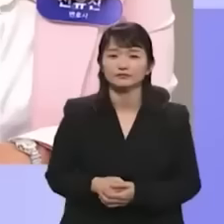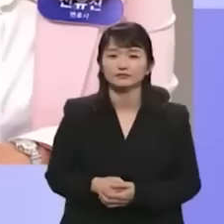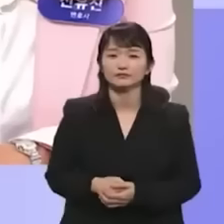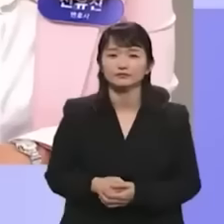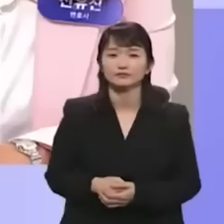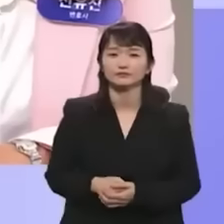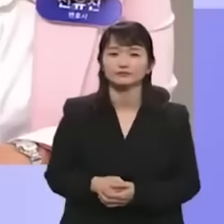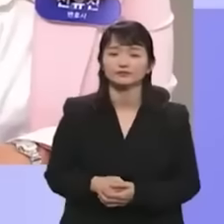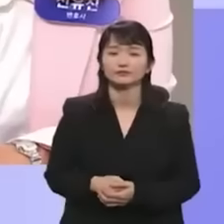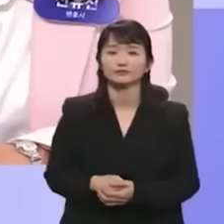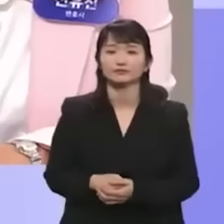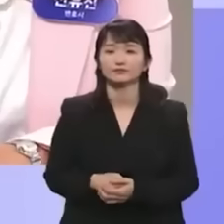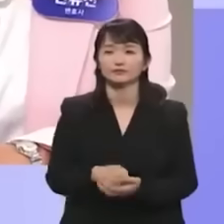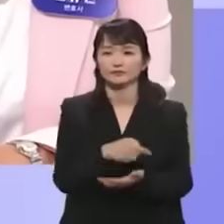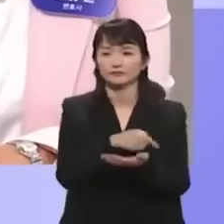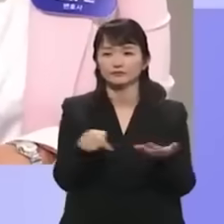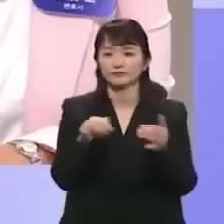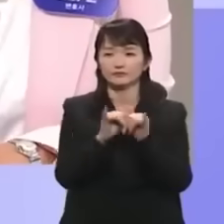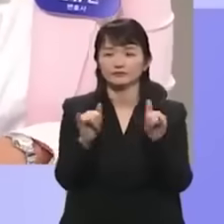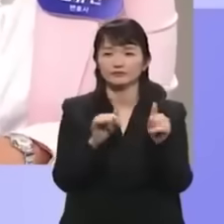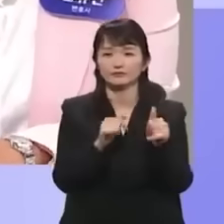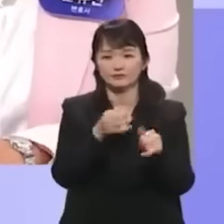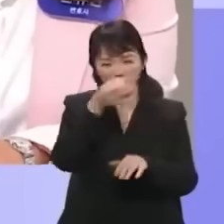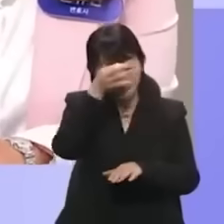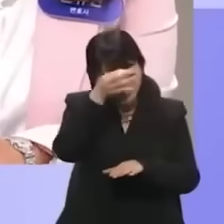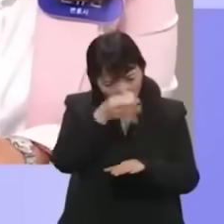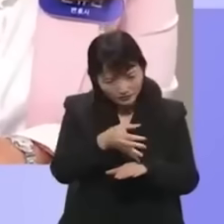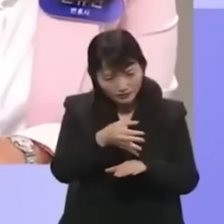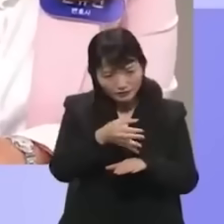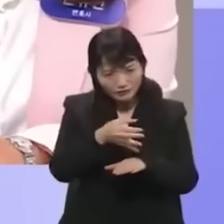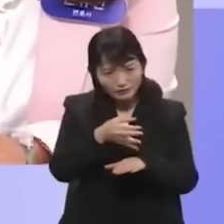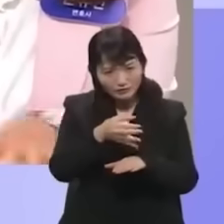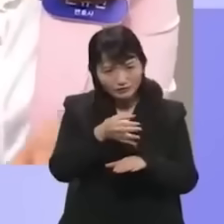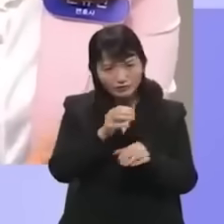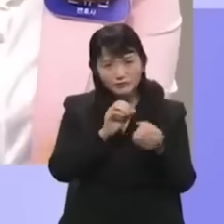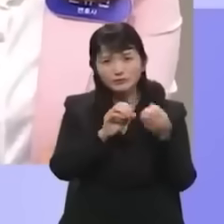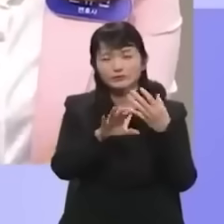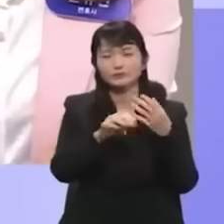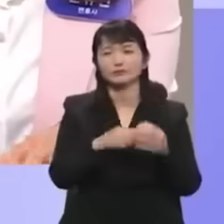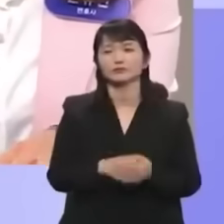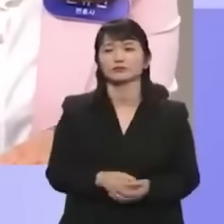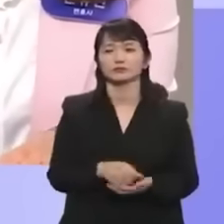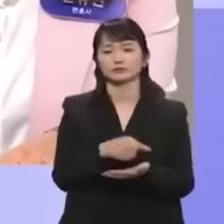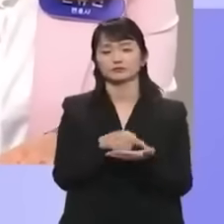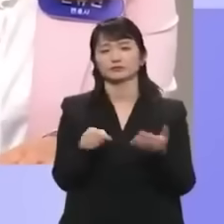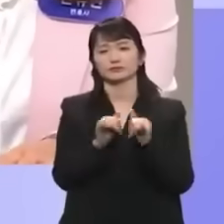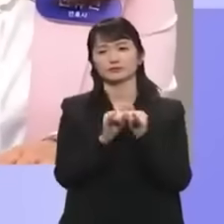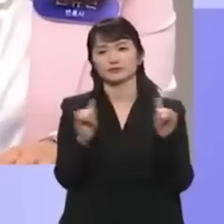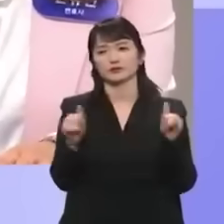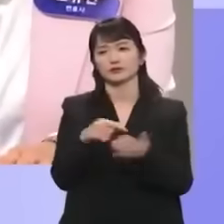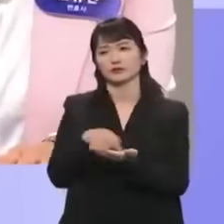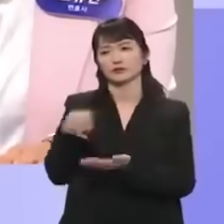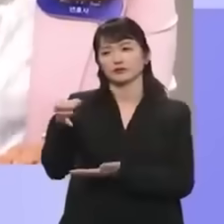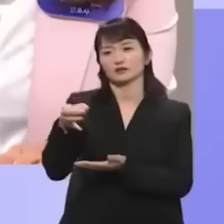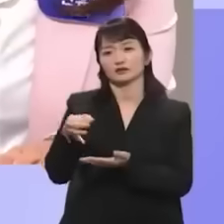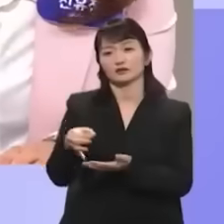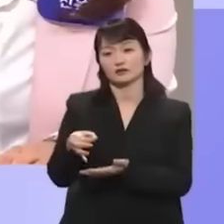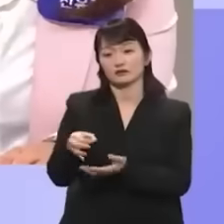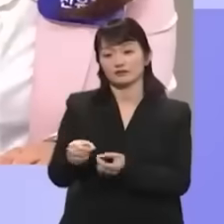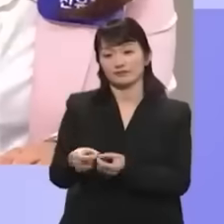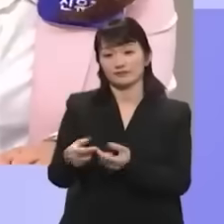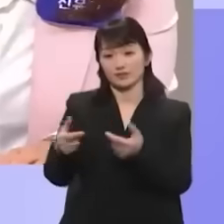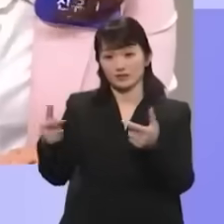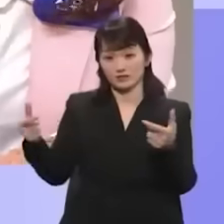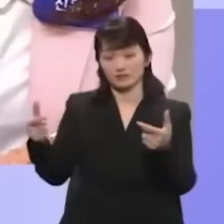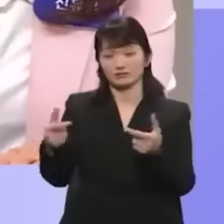잠시만요 피해자에게 뭐 죄송하다는 했는데 그피 그렇고 피해 금액도 계속 늘고 있죠네